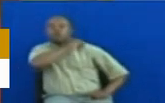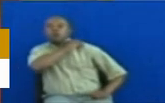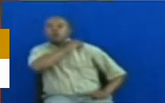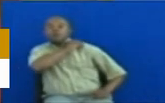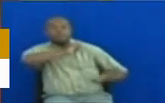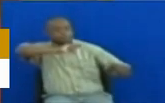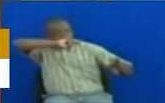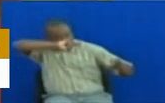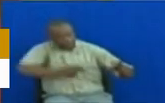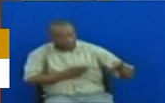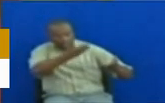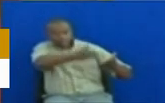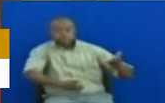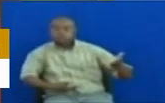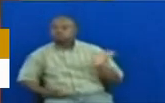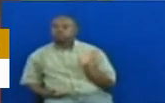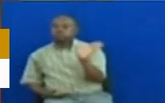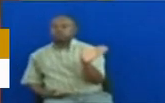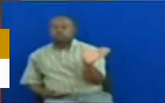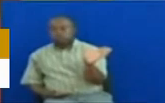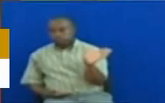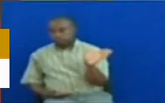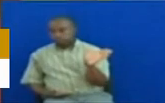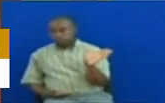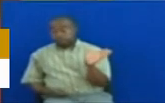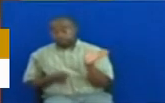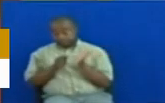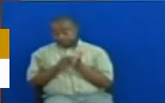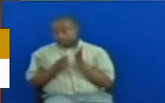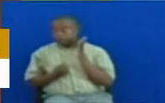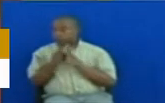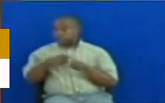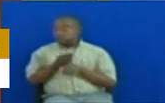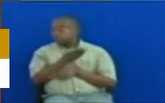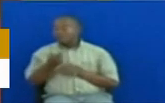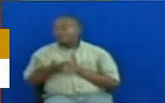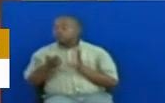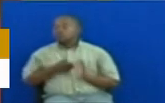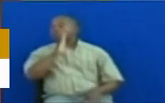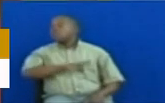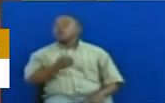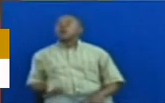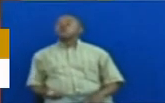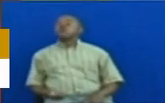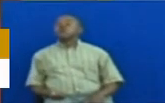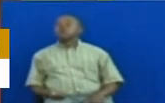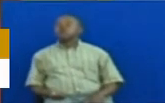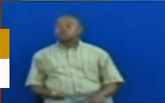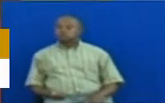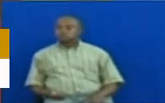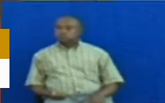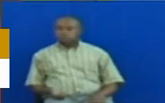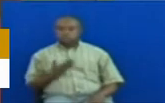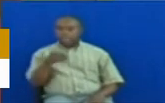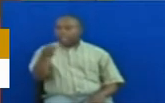ni specific, na kwa sababu inatokea wakati mwingine mtu haridhiki, hajaridhika kwamba